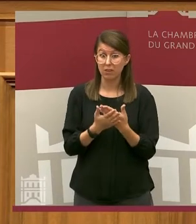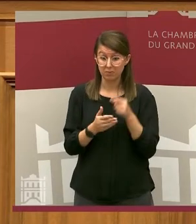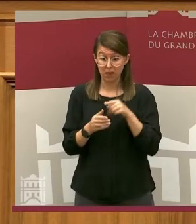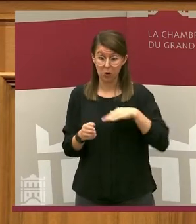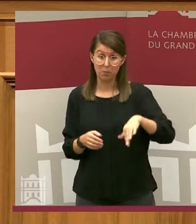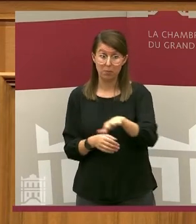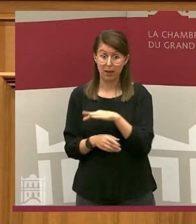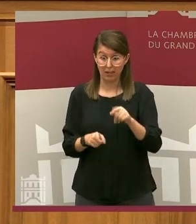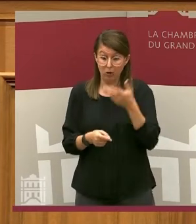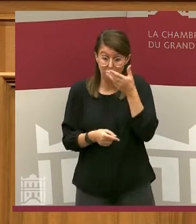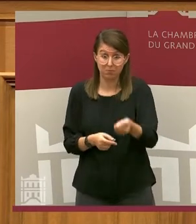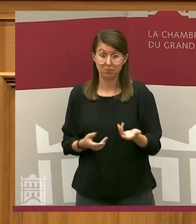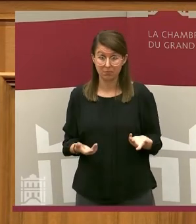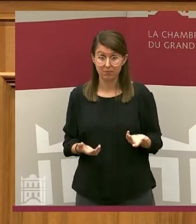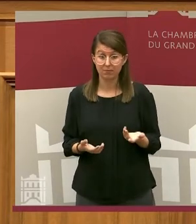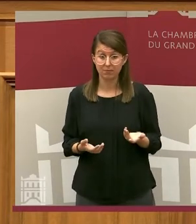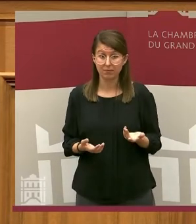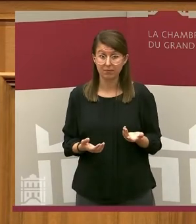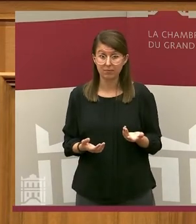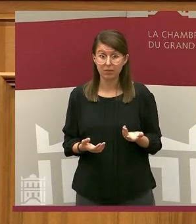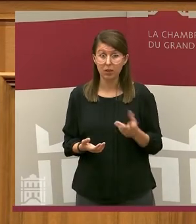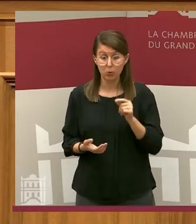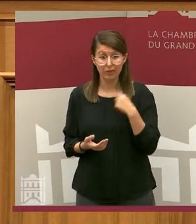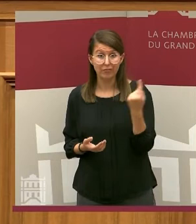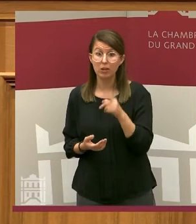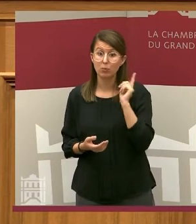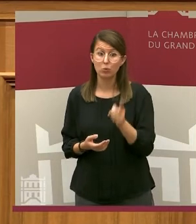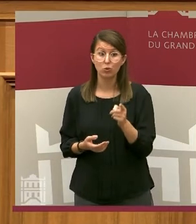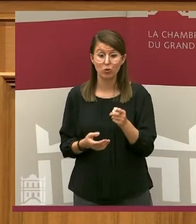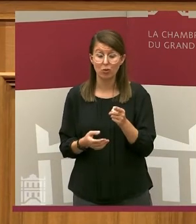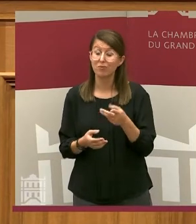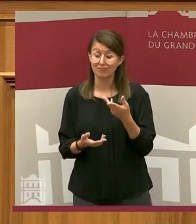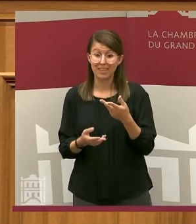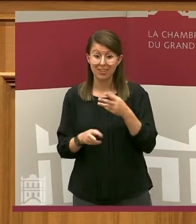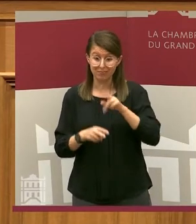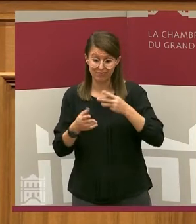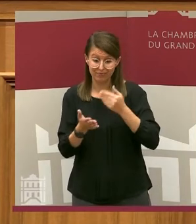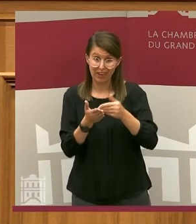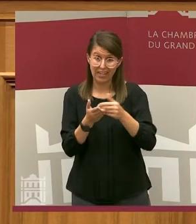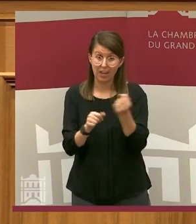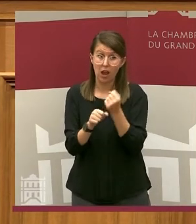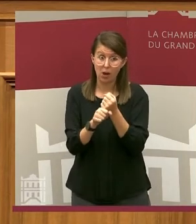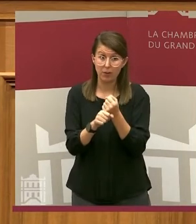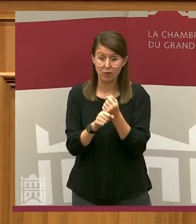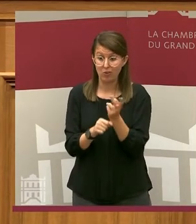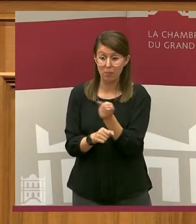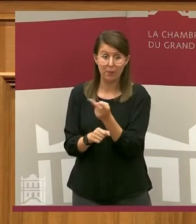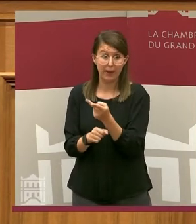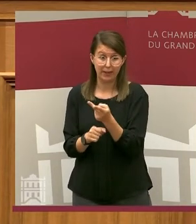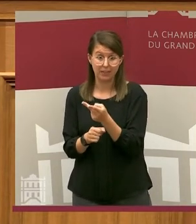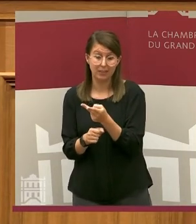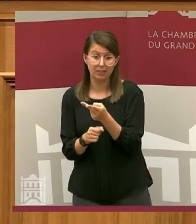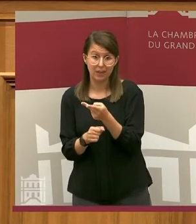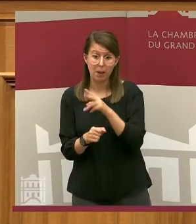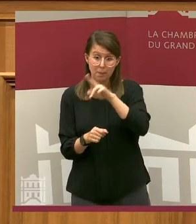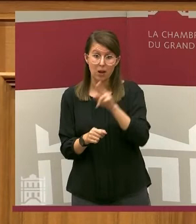dementsprechend abgefallen. Hier müssen also definitiv nach Hausaufgaben gemacht gehen von denen zwei blauen Minister für